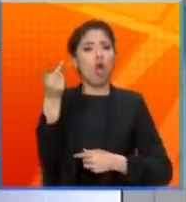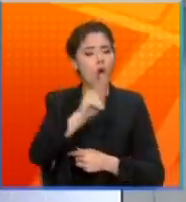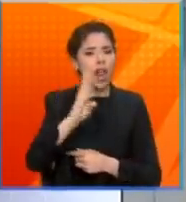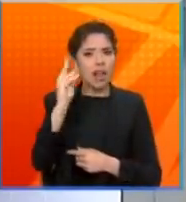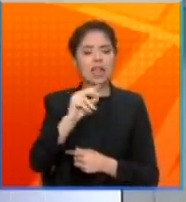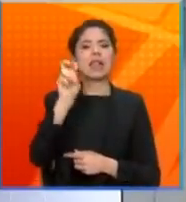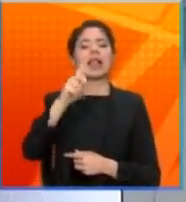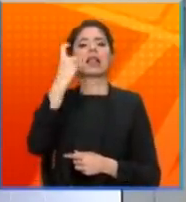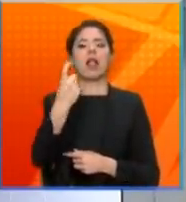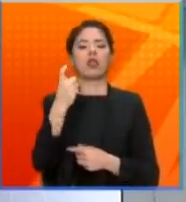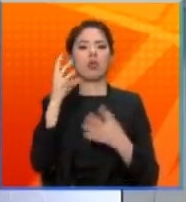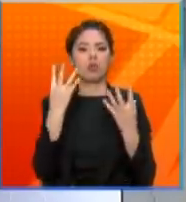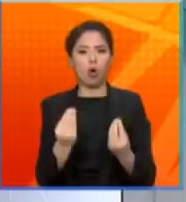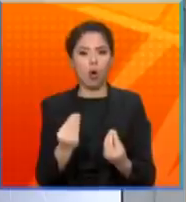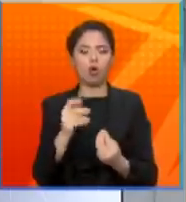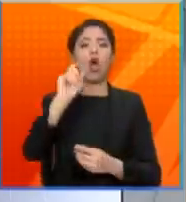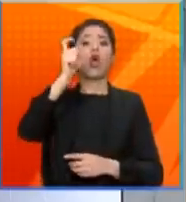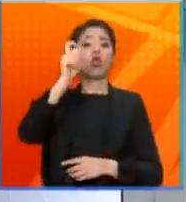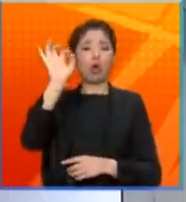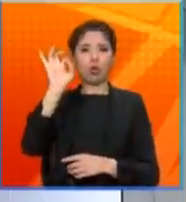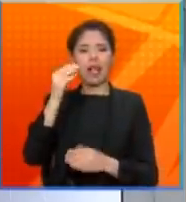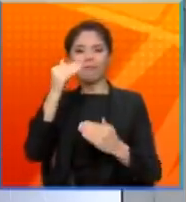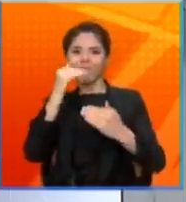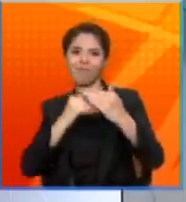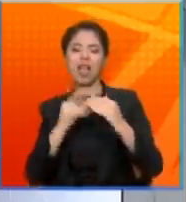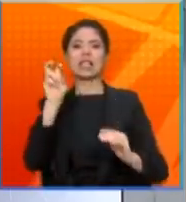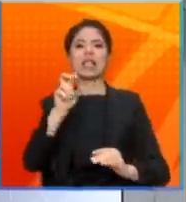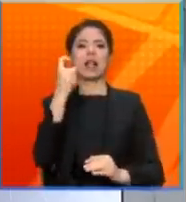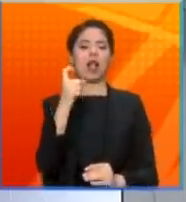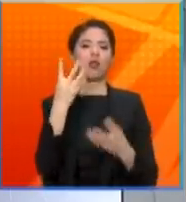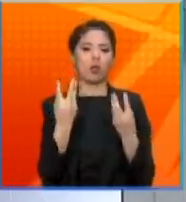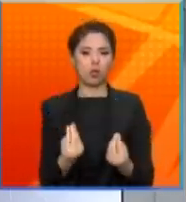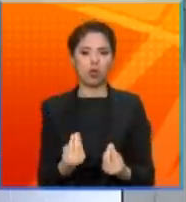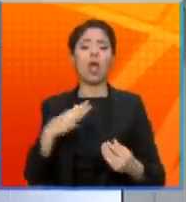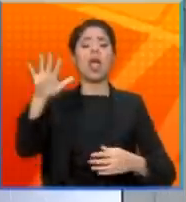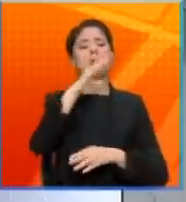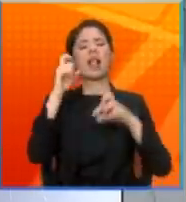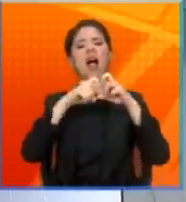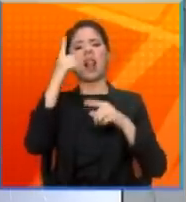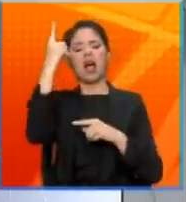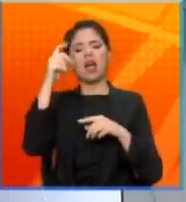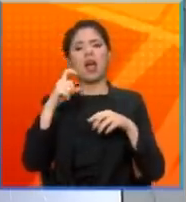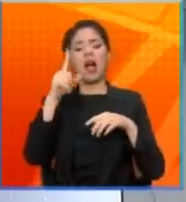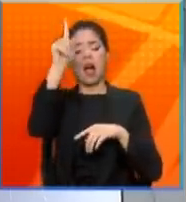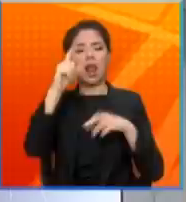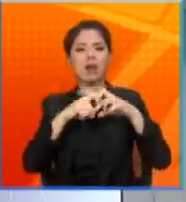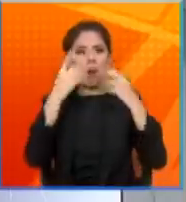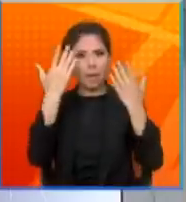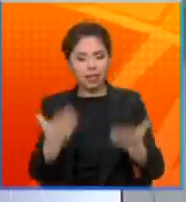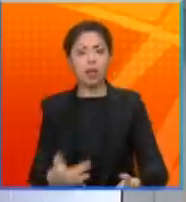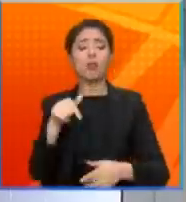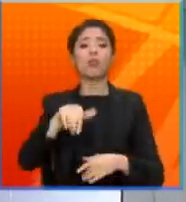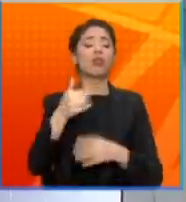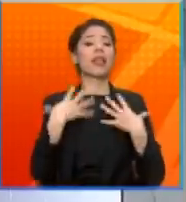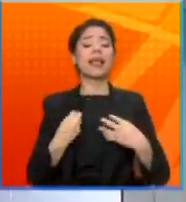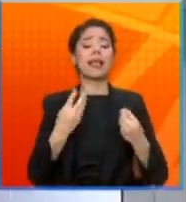sayısı 89, 90'lı rakamlardan 80'li rakamlara düştü. Hepsine Allah'tan rahmet diliyoruz. Bugünkü iyileşen